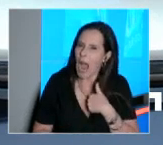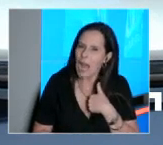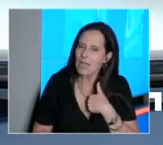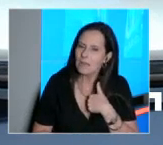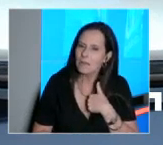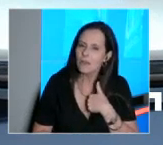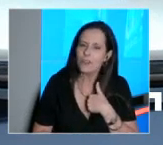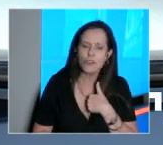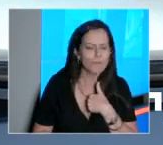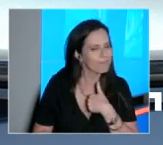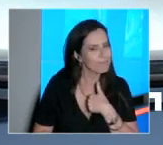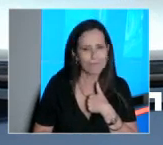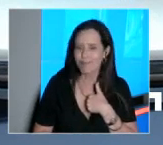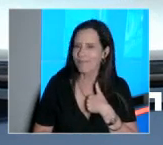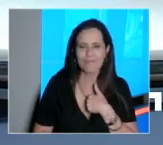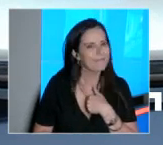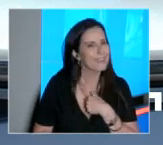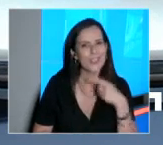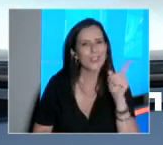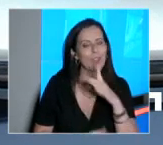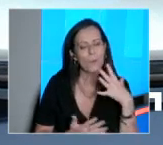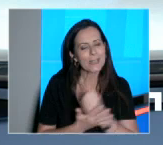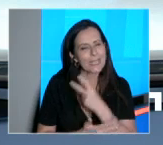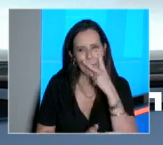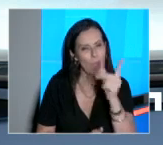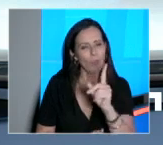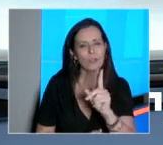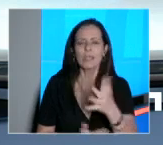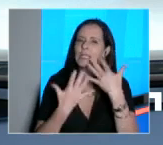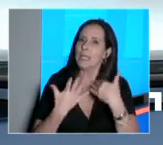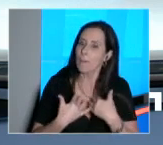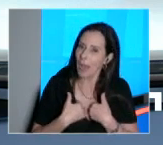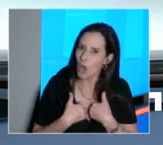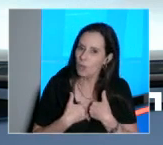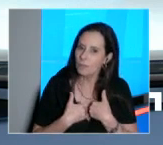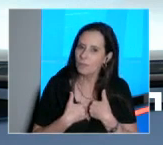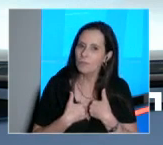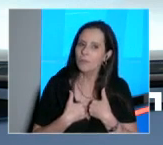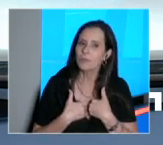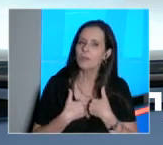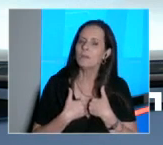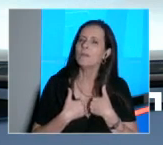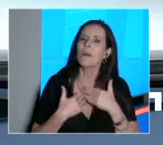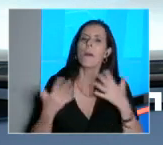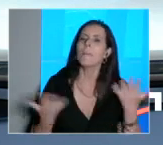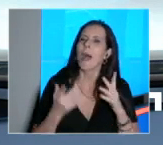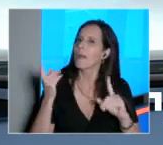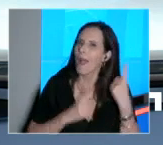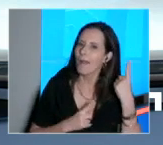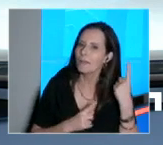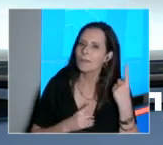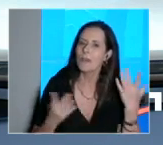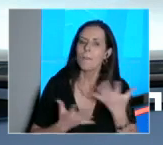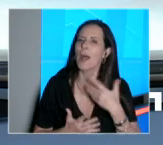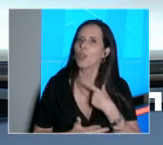באיזשהו מקום שאנחנו לא מצליחים לראות את זה. אז בואו תשתף אנשים באופן מהר מאוד, מה הלך,